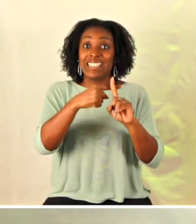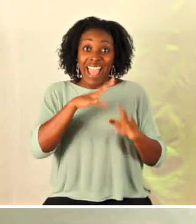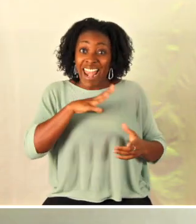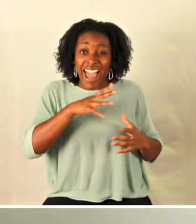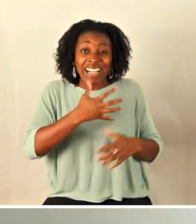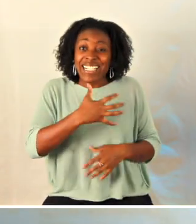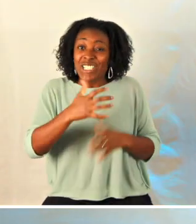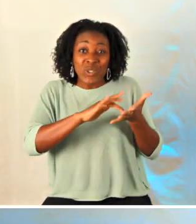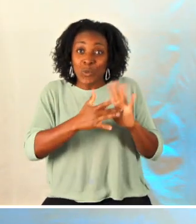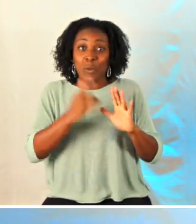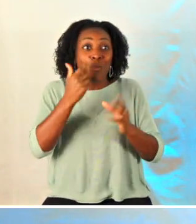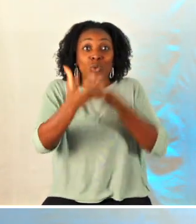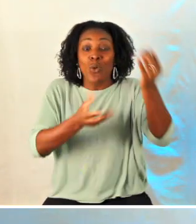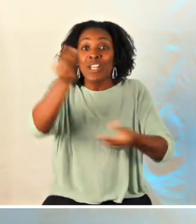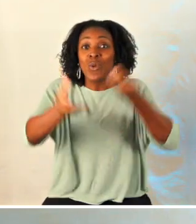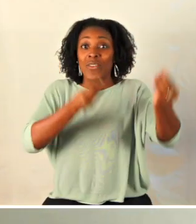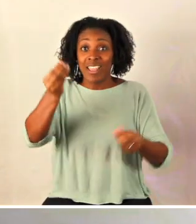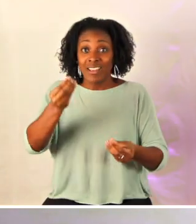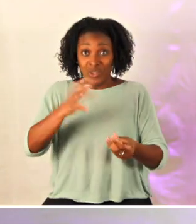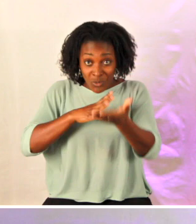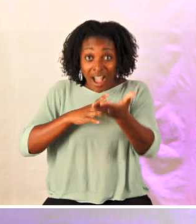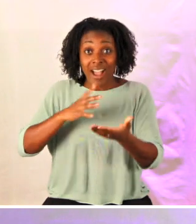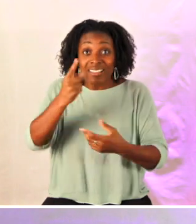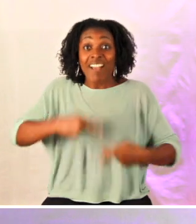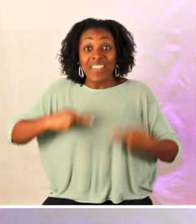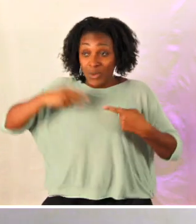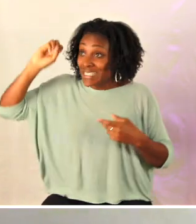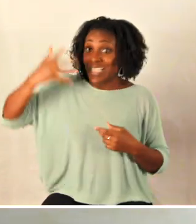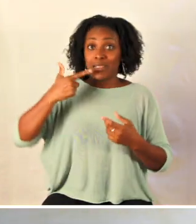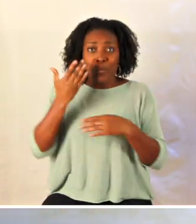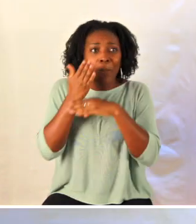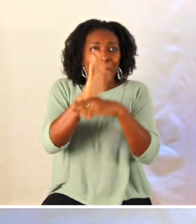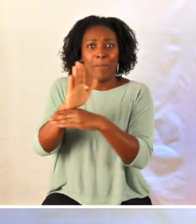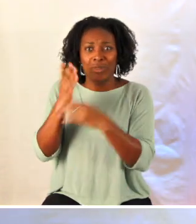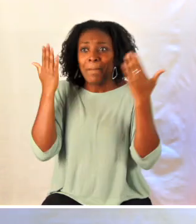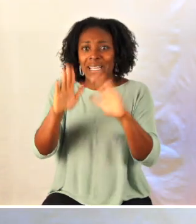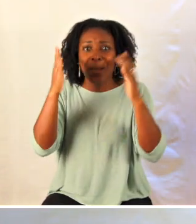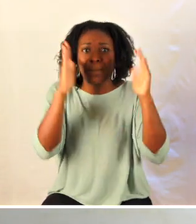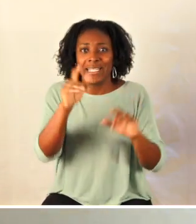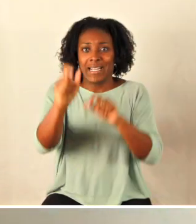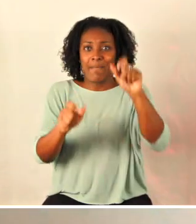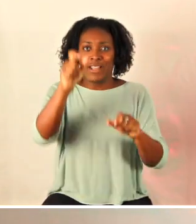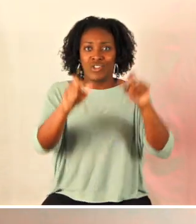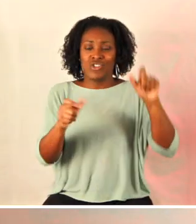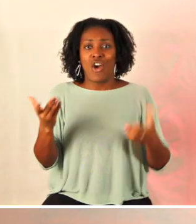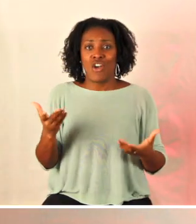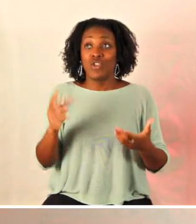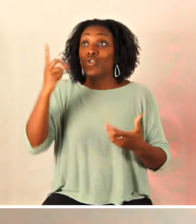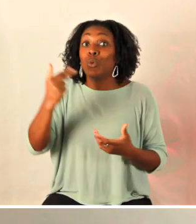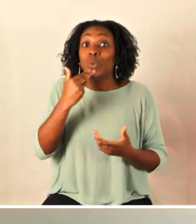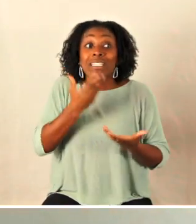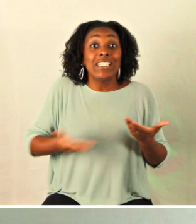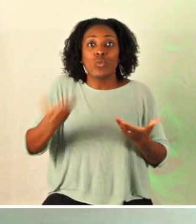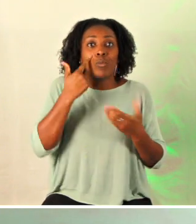as reçu le Saint-Esprit dans ta vie, tu as reçu tout en fait pour bénir ton prochain. Et Dieu veut nous utiliser pour apporter cette